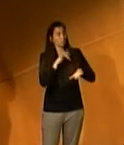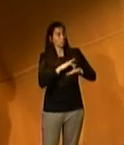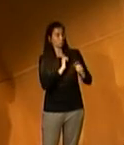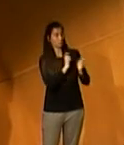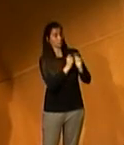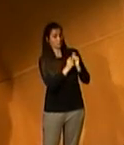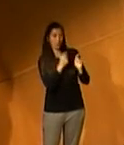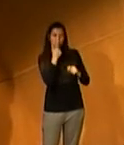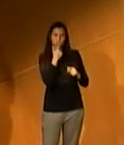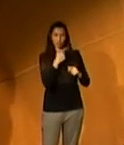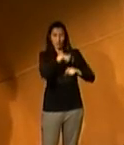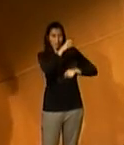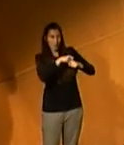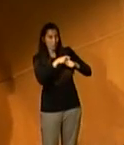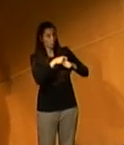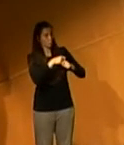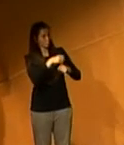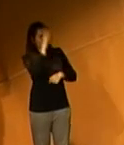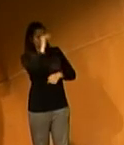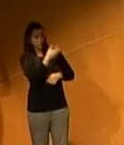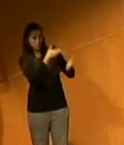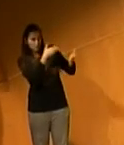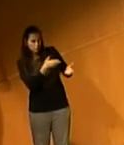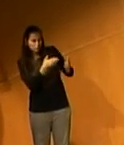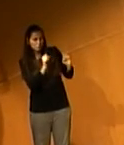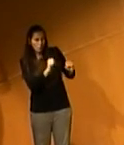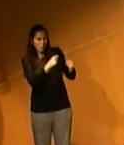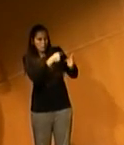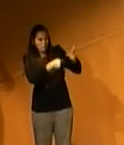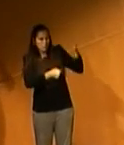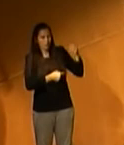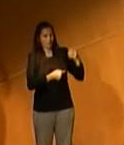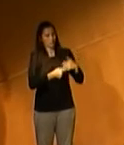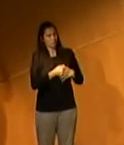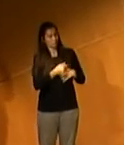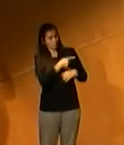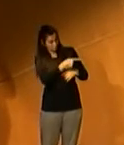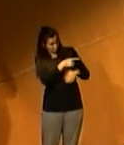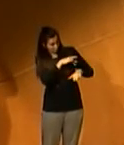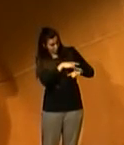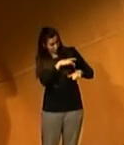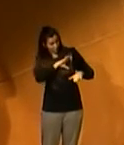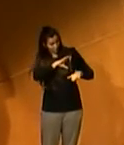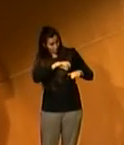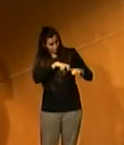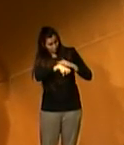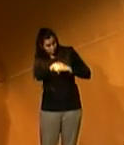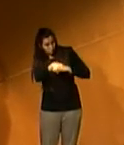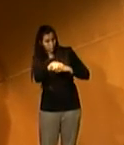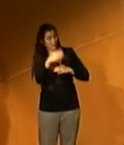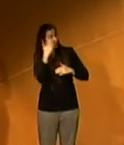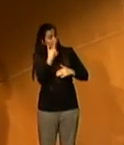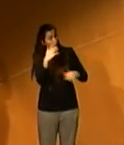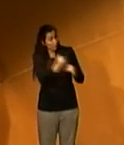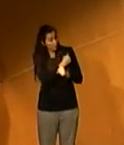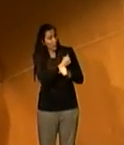évaluer ses compétences professionnelles en milieu ordinaire. Et si cette expérience s'avérait positive, alors nous envisagerions éventuellement une